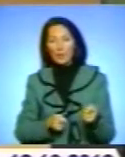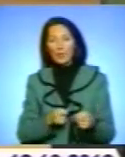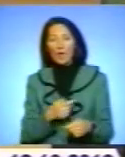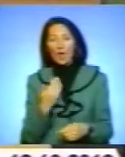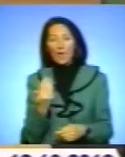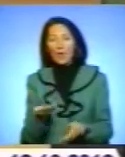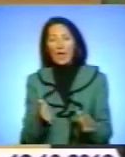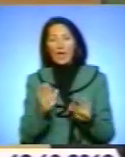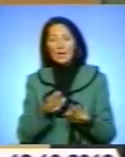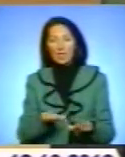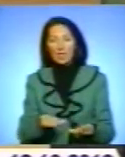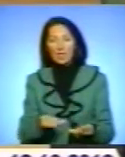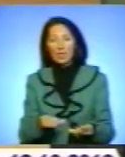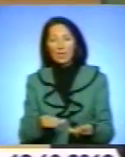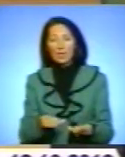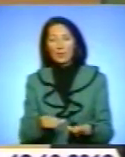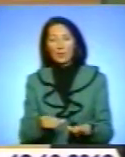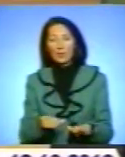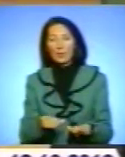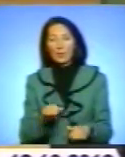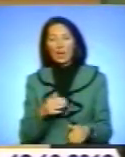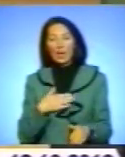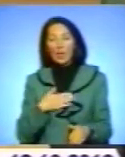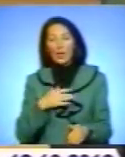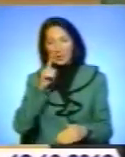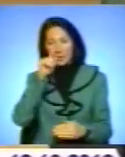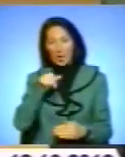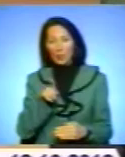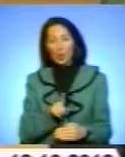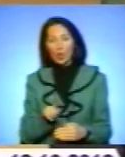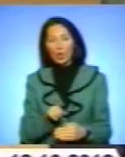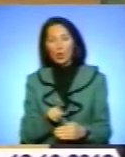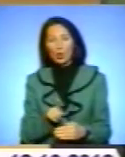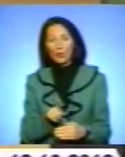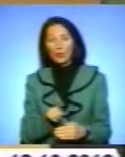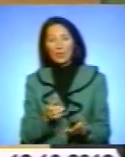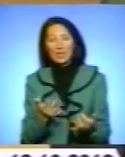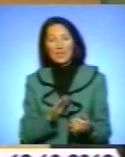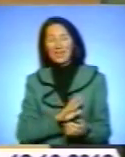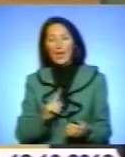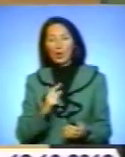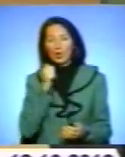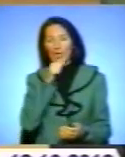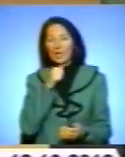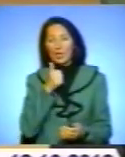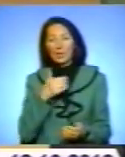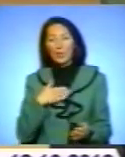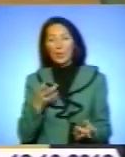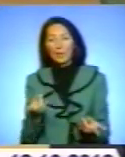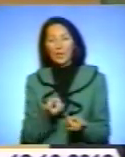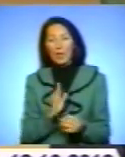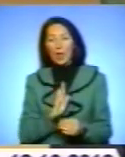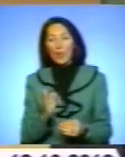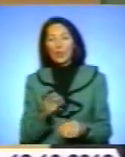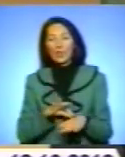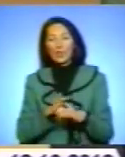вона залишається. І ми знаємо, що ще не один рік нам треба буде